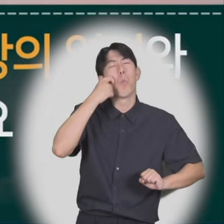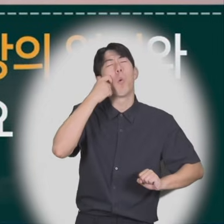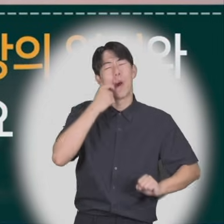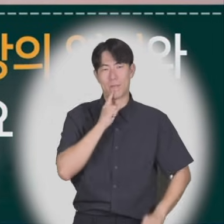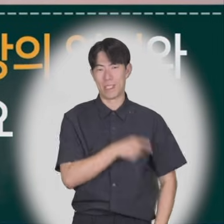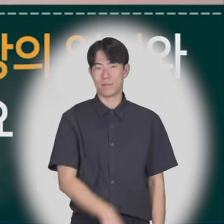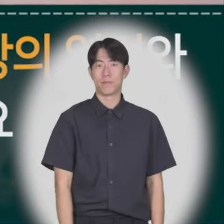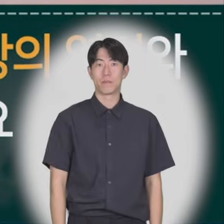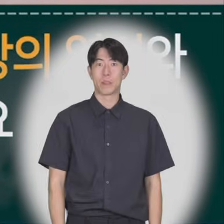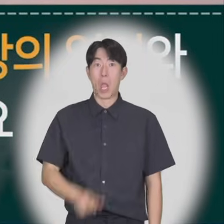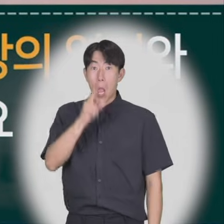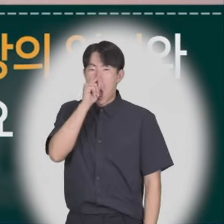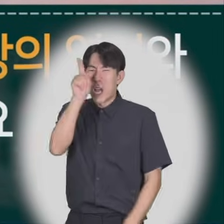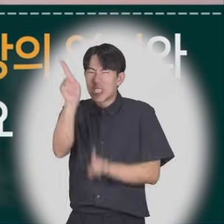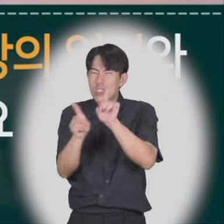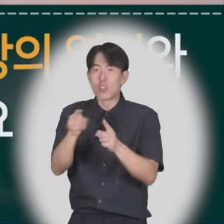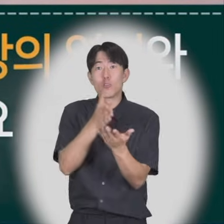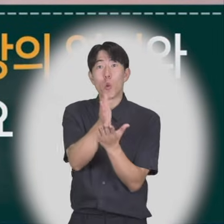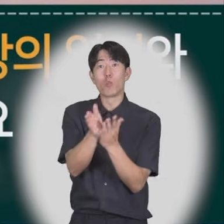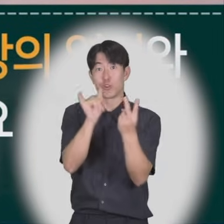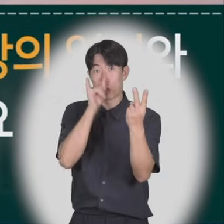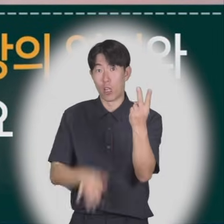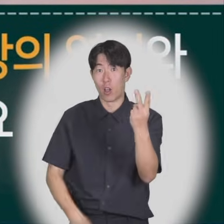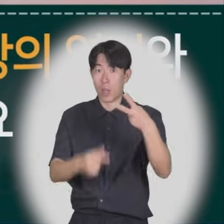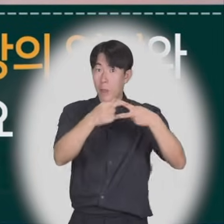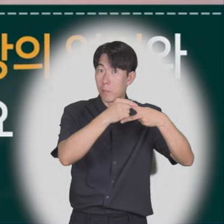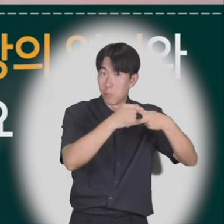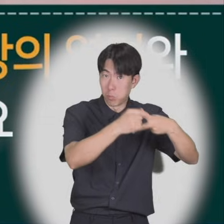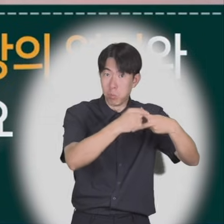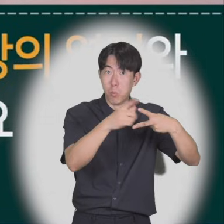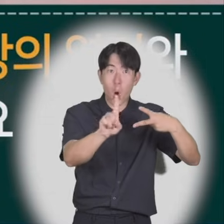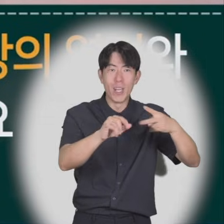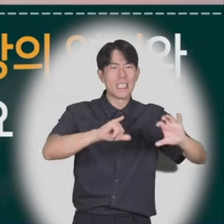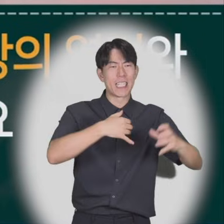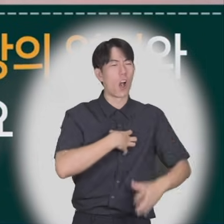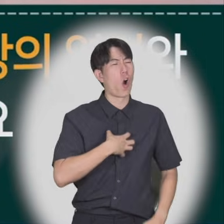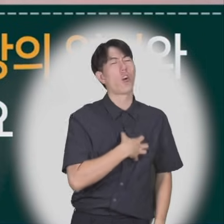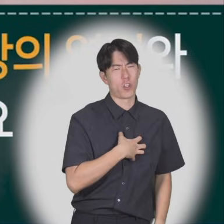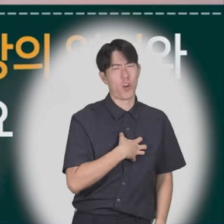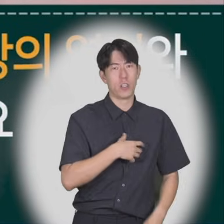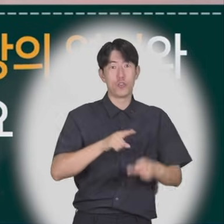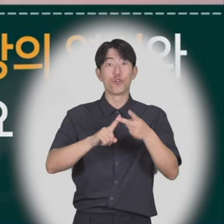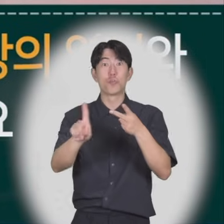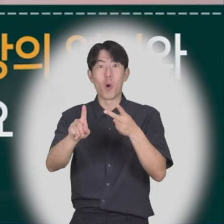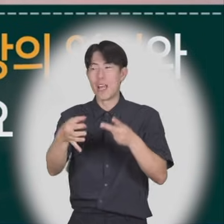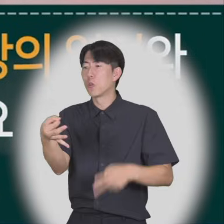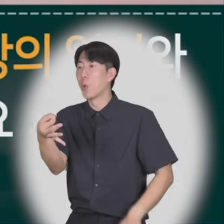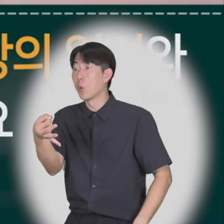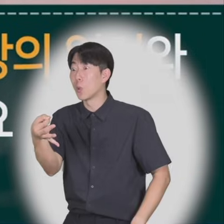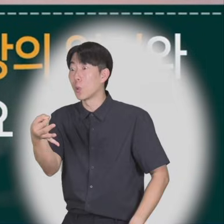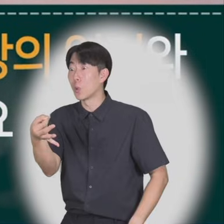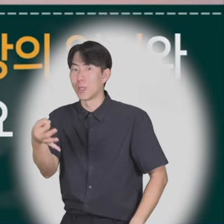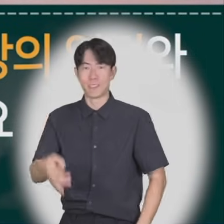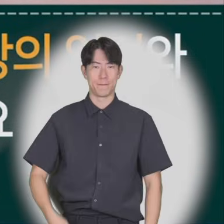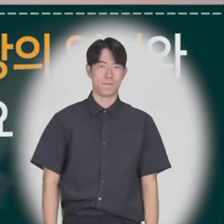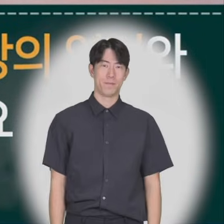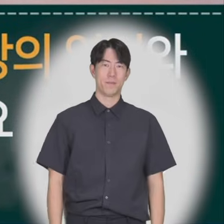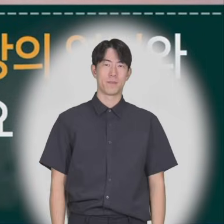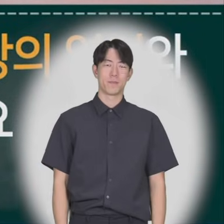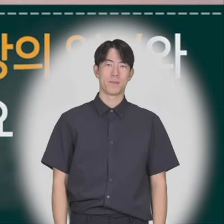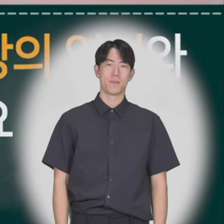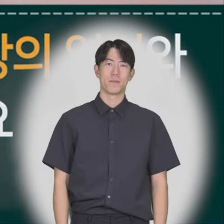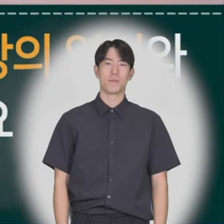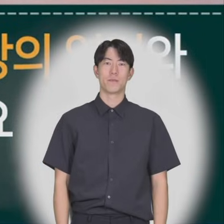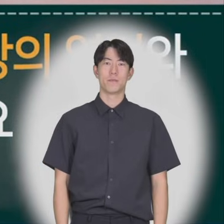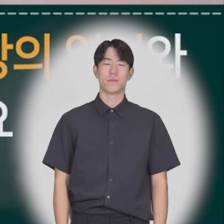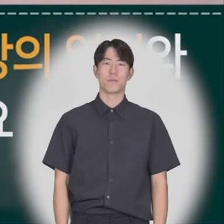가지 가시떨기를 제시했죠. 첫째는 뭐예요? 세상의 염려. 두 번째는 재물의 유혹. 두 가지 가시떨기가 있고요.